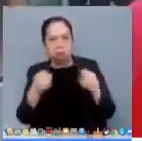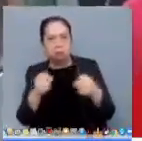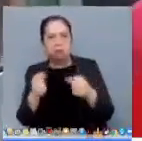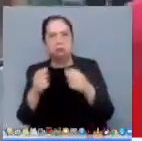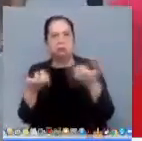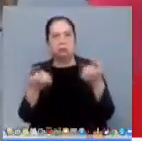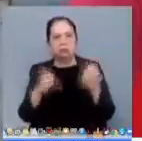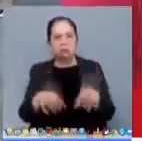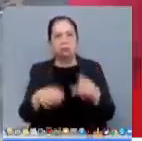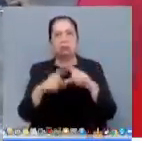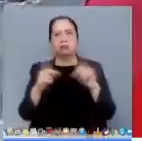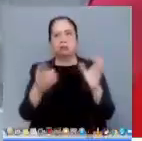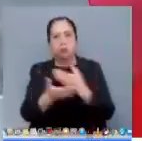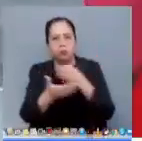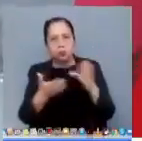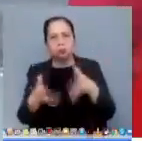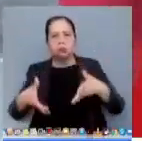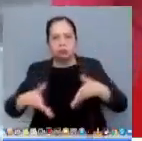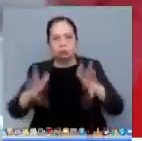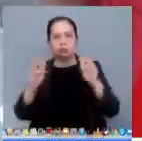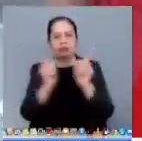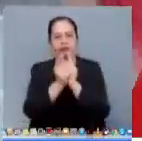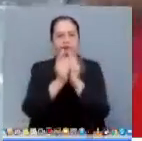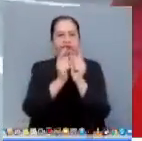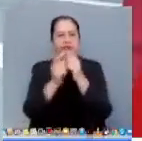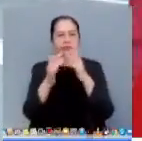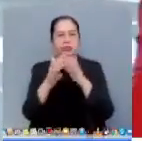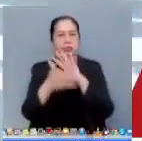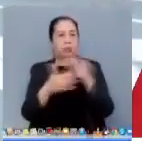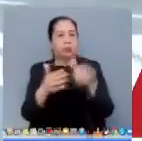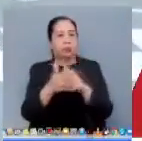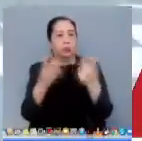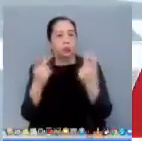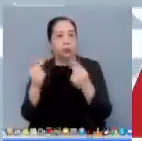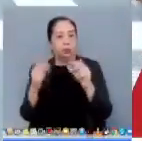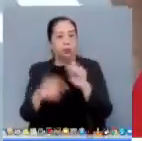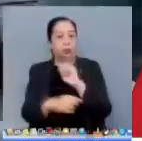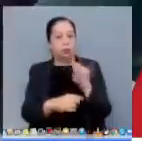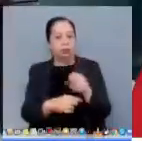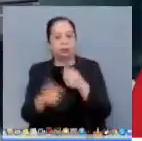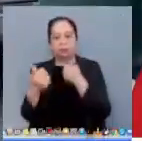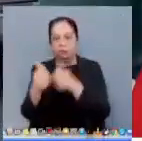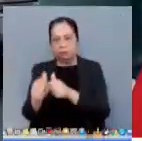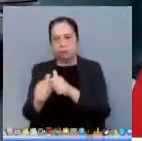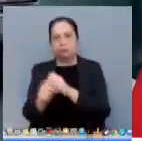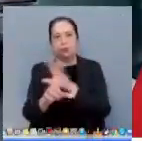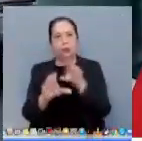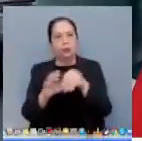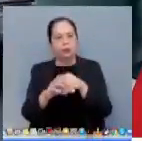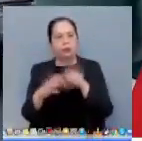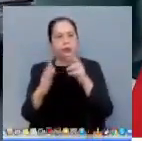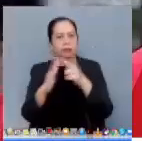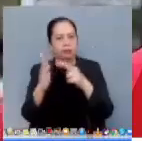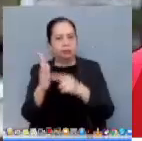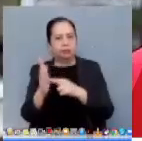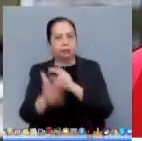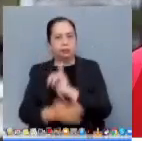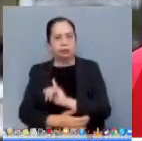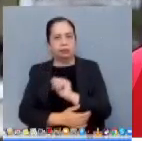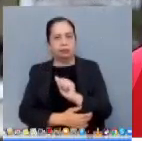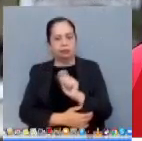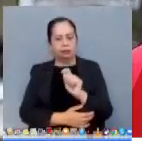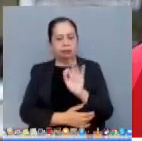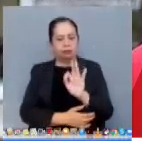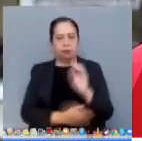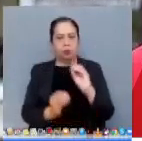ang pinapayagan na. Ang lahat po ng ginagawa natin dito sa San Juan ay pasok sa anumang panuntunan ng IATF. Wala po tayong nilalabag